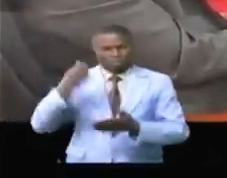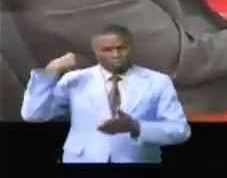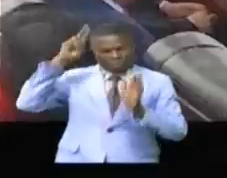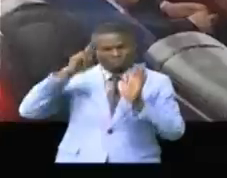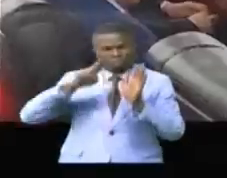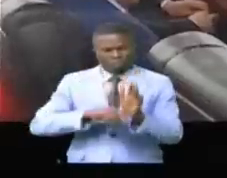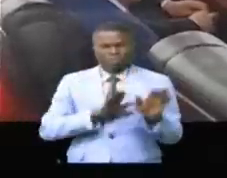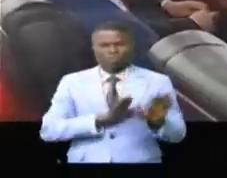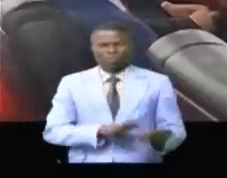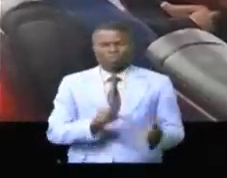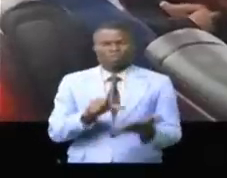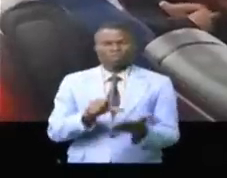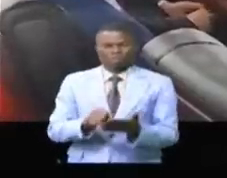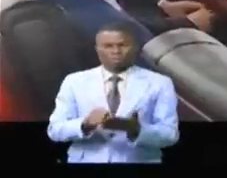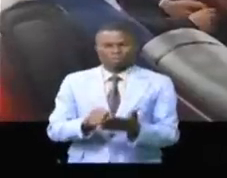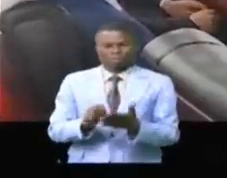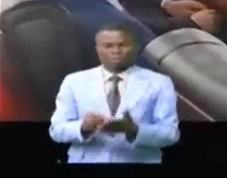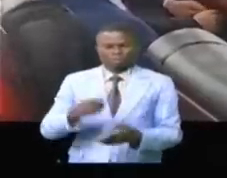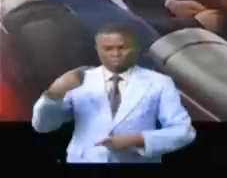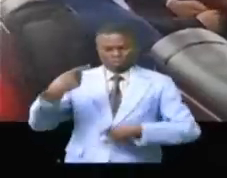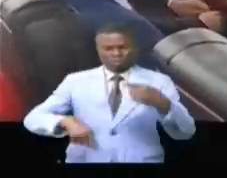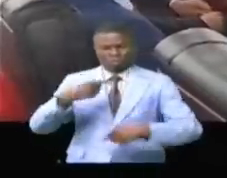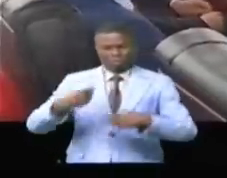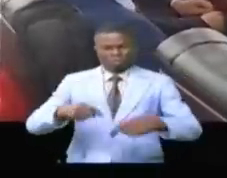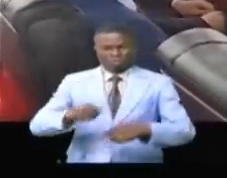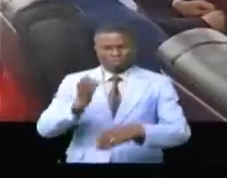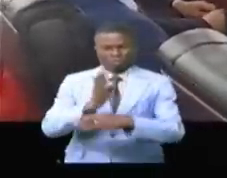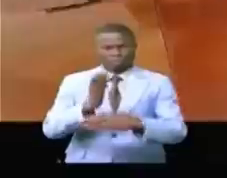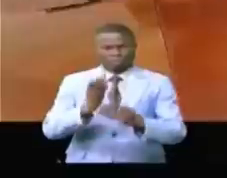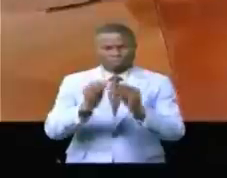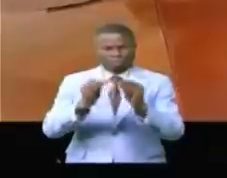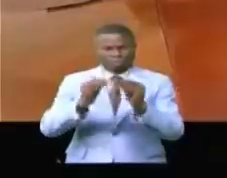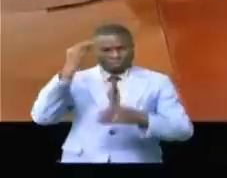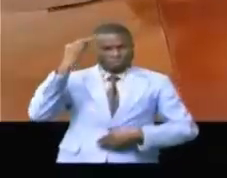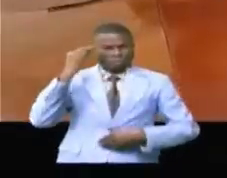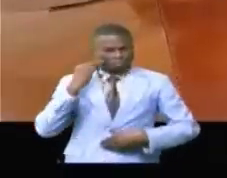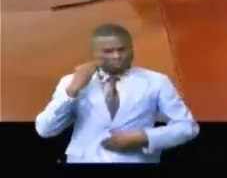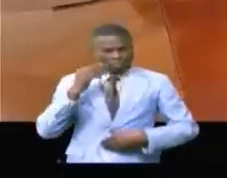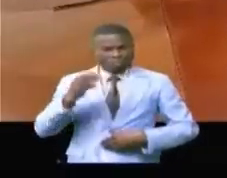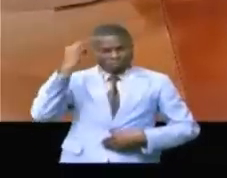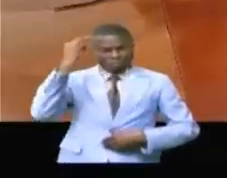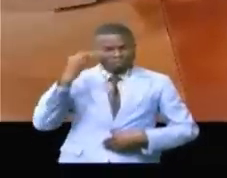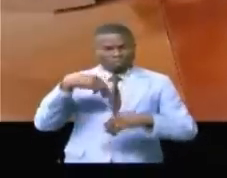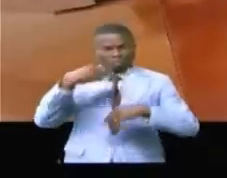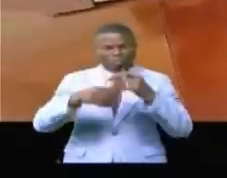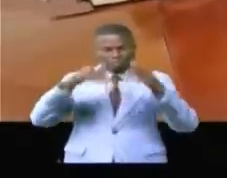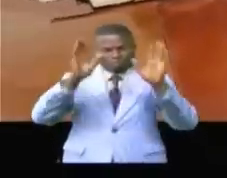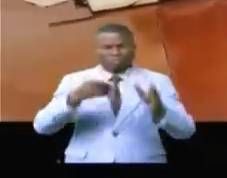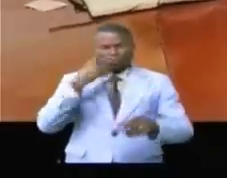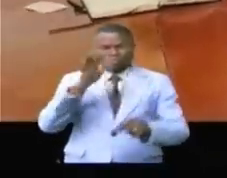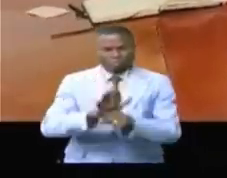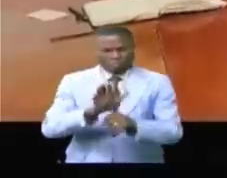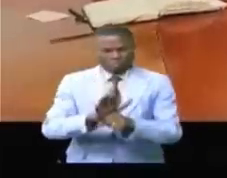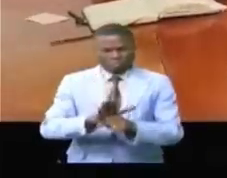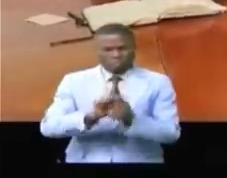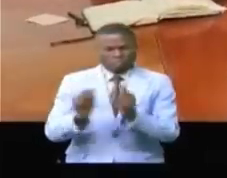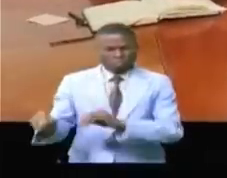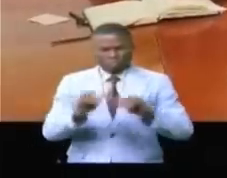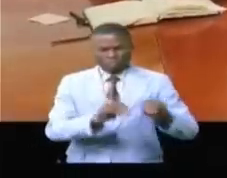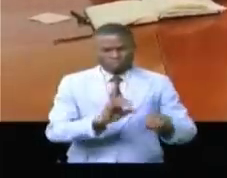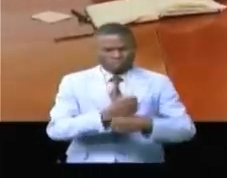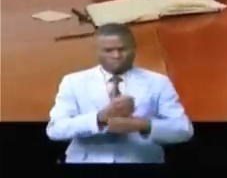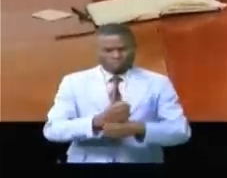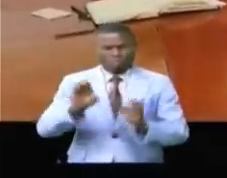gouvernement attend la lettre qui sera débattue au Conseil des ministres. Crispin Badou a aussi insisté sur la mise en place de